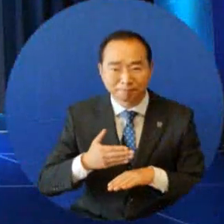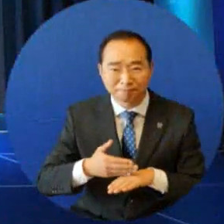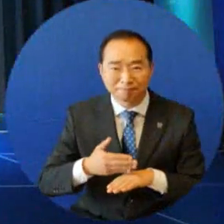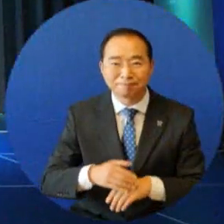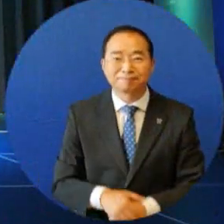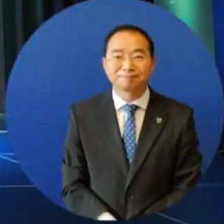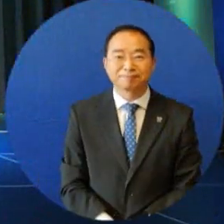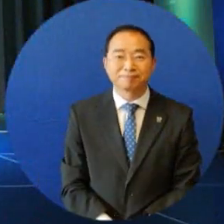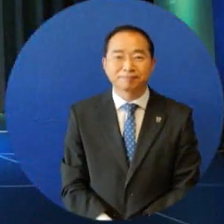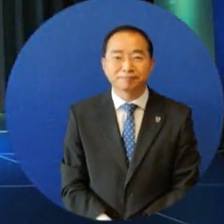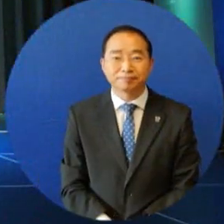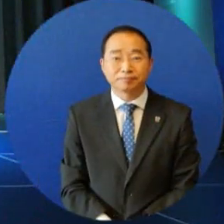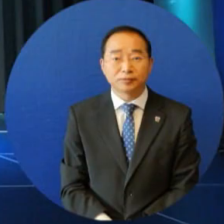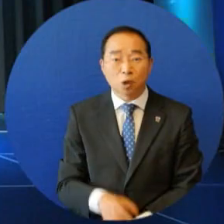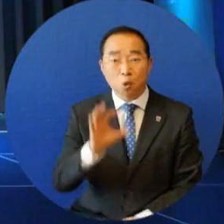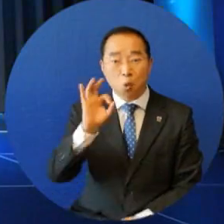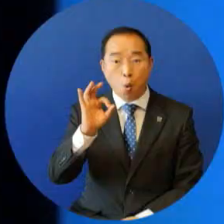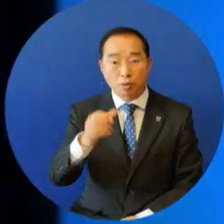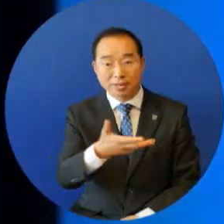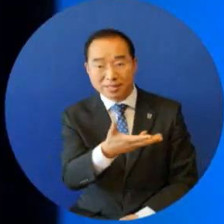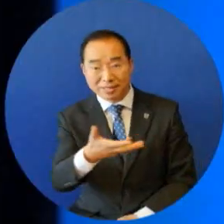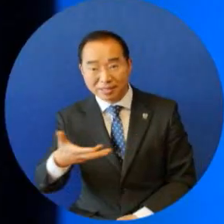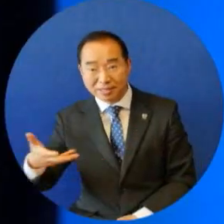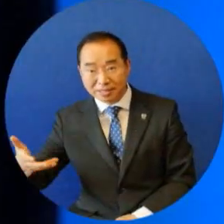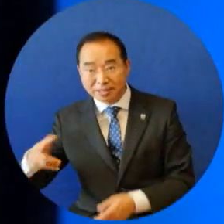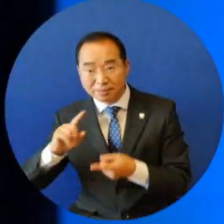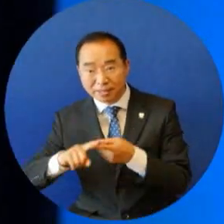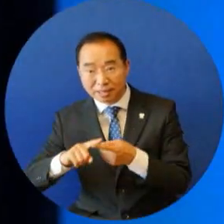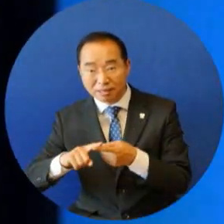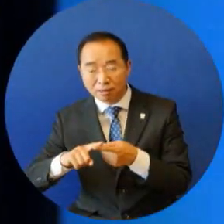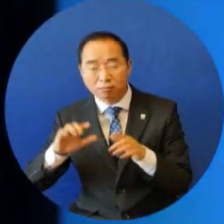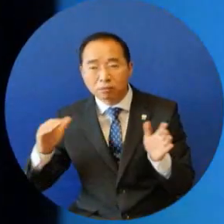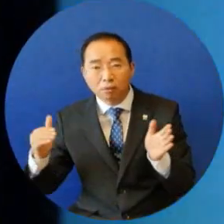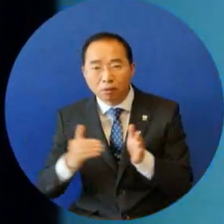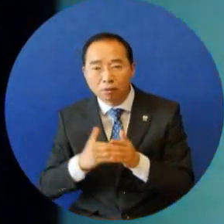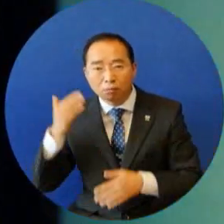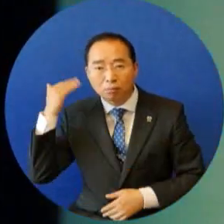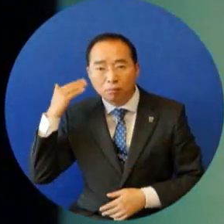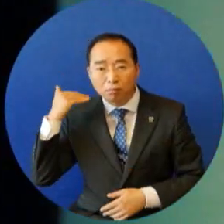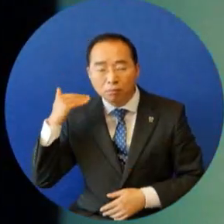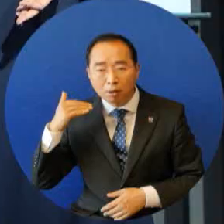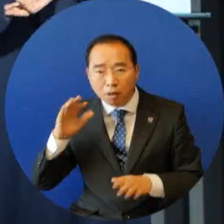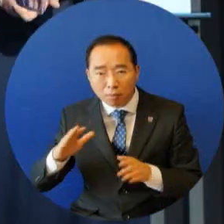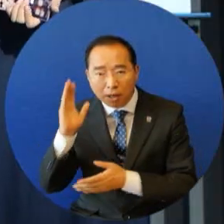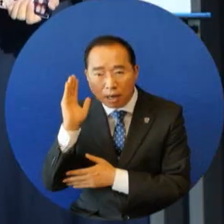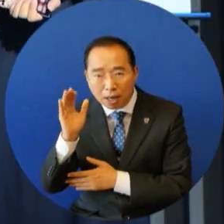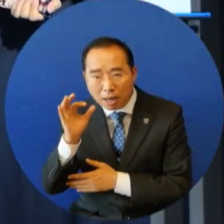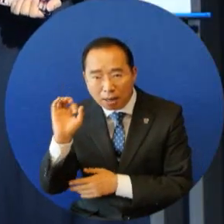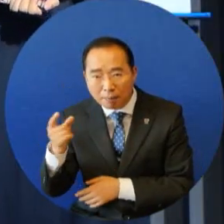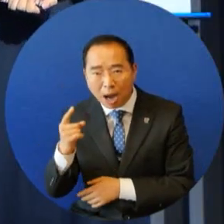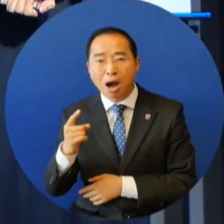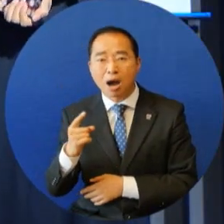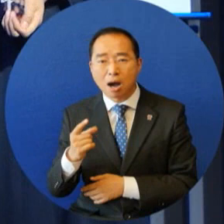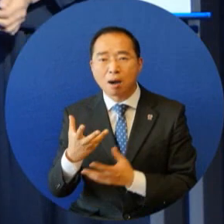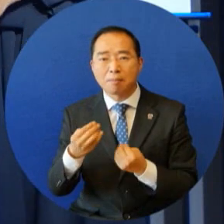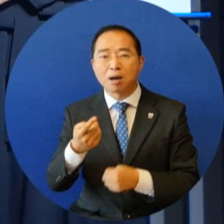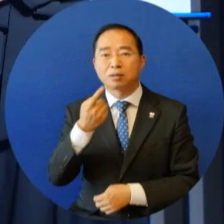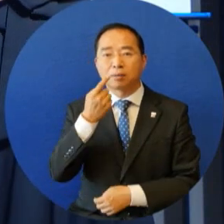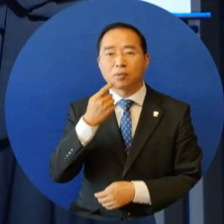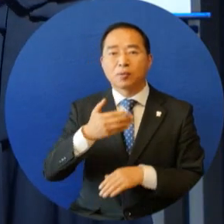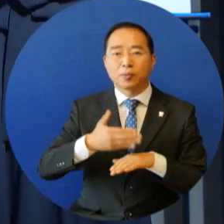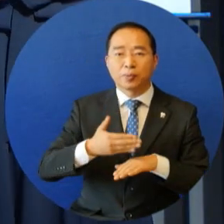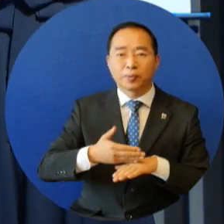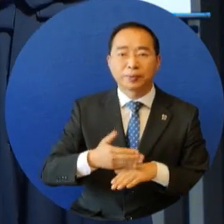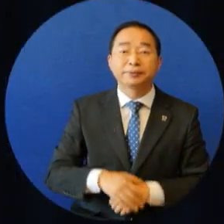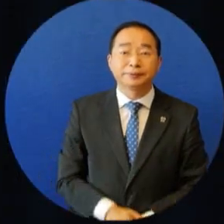네, 교수님 강연 잘 들었습니다. 돈의 흐름에 대해서 잘 생각해보지 못했었는데 이번 강연을 계기로 많이